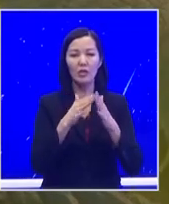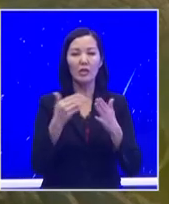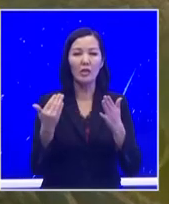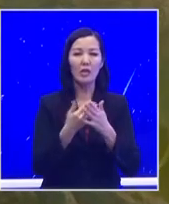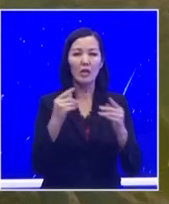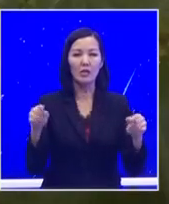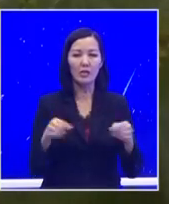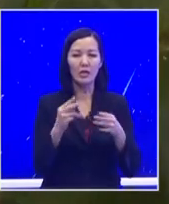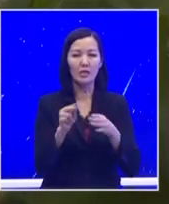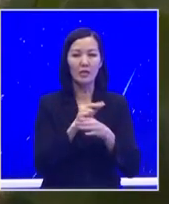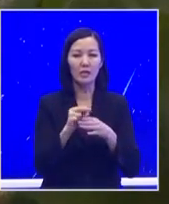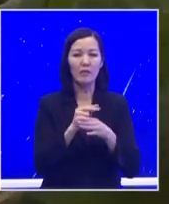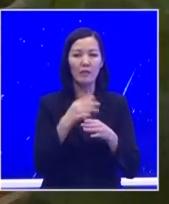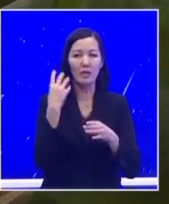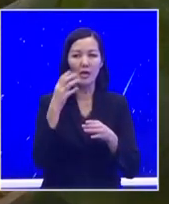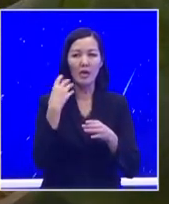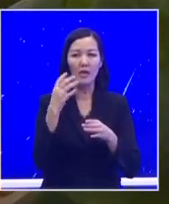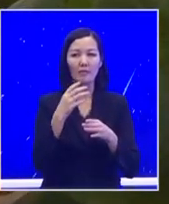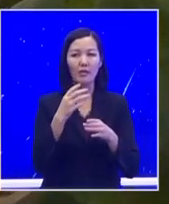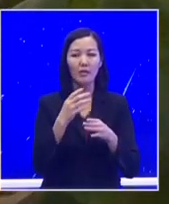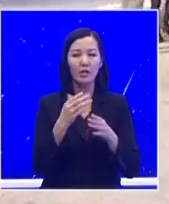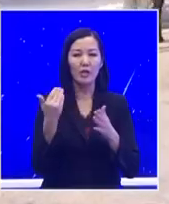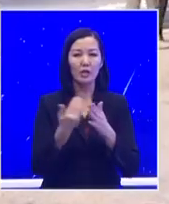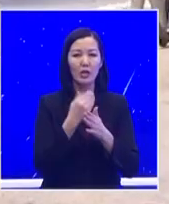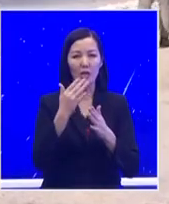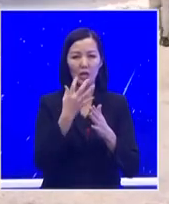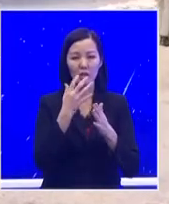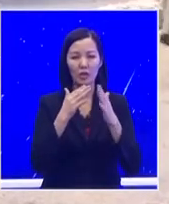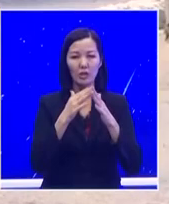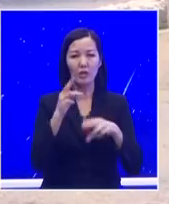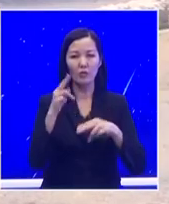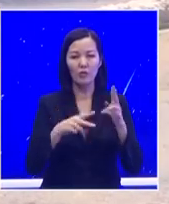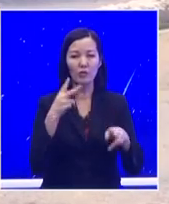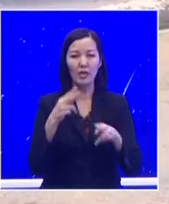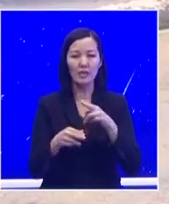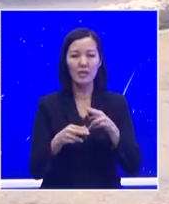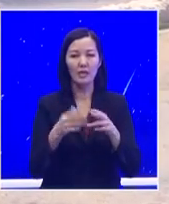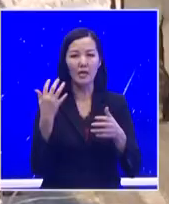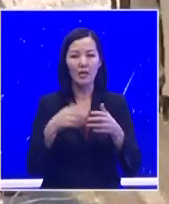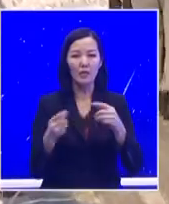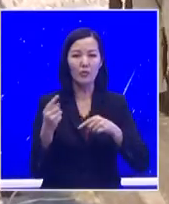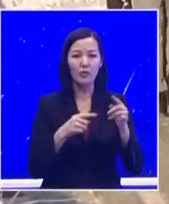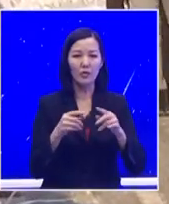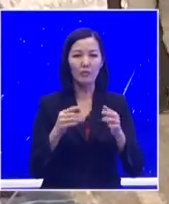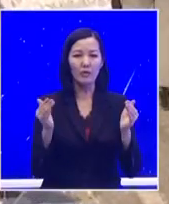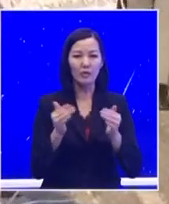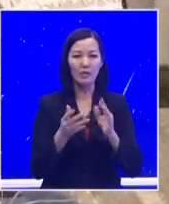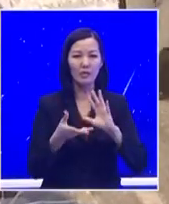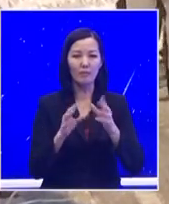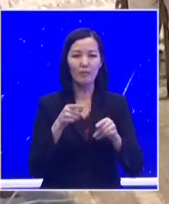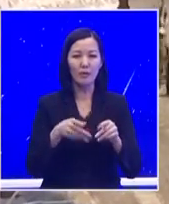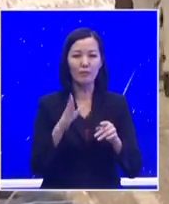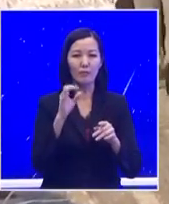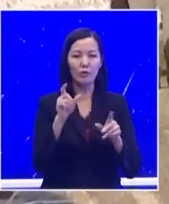жаңғыртылып жатыр. Алма-Дария қожалығы жаңа жылы жай құрылысын аяқтады. Шағын және орта бизнесте ірілі сақты